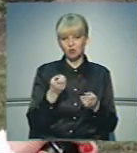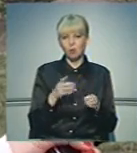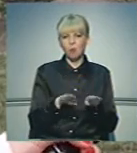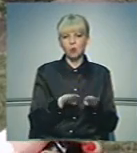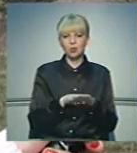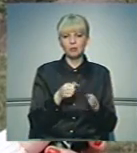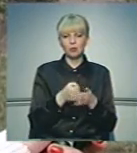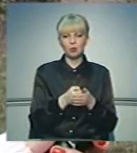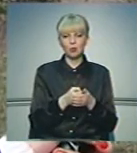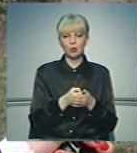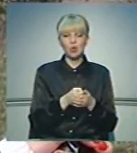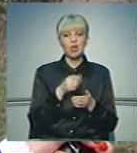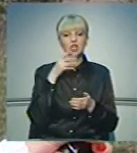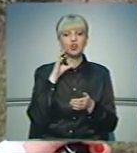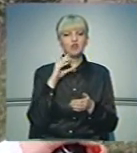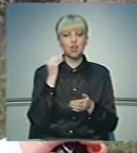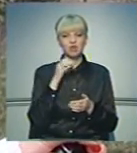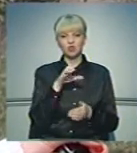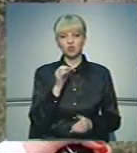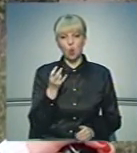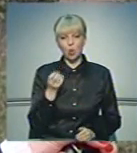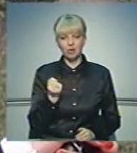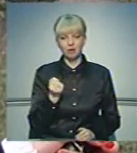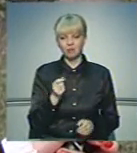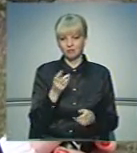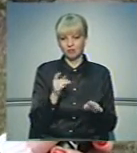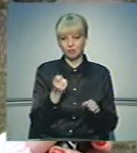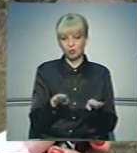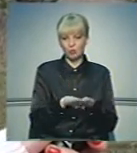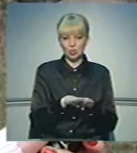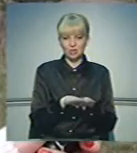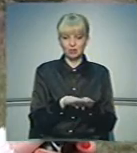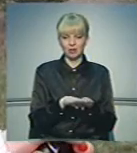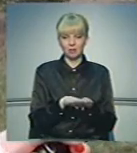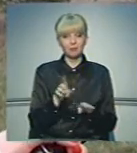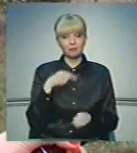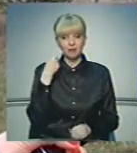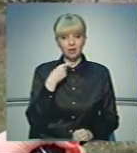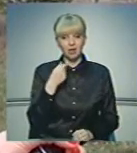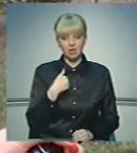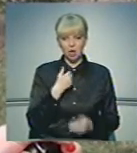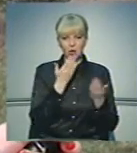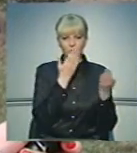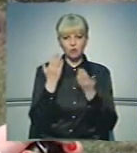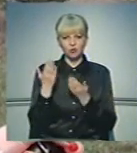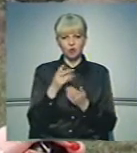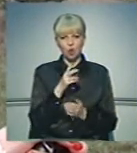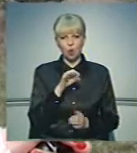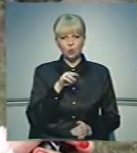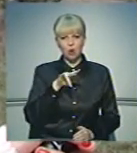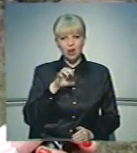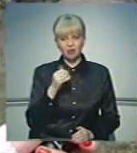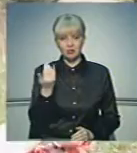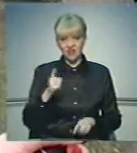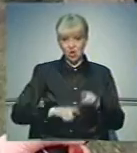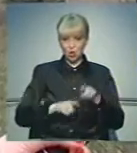до Шевченкового сона, чимось подібна. І каже, я прочитав, що Кожелянко, це твій